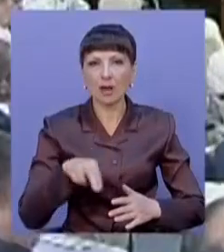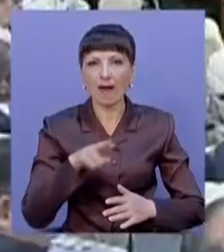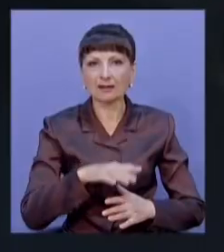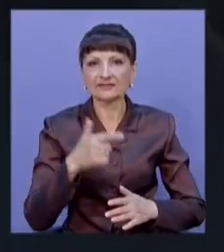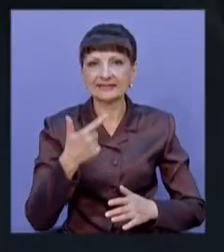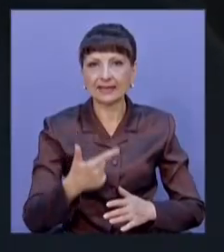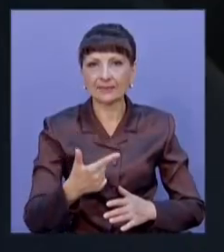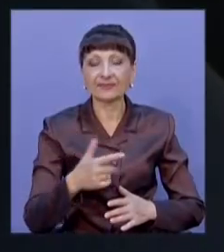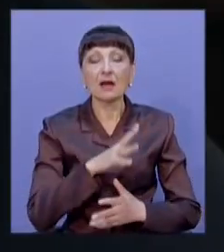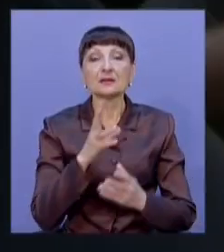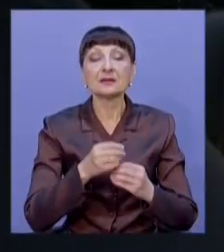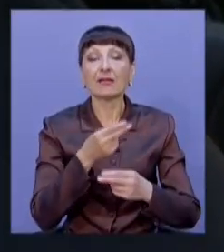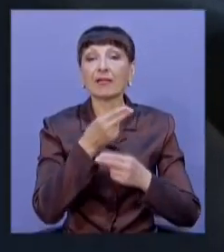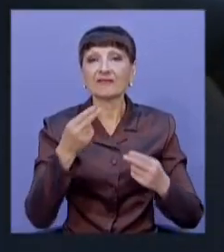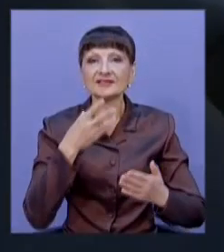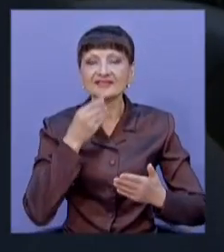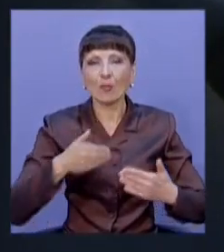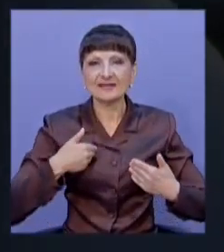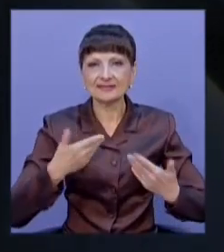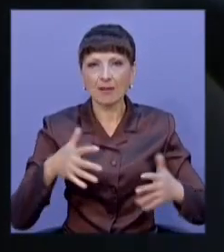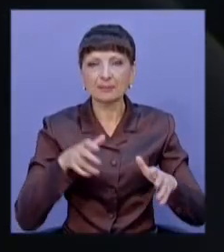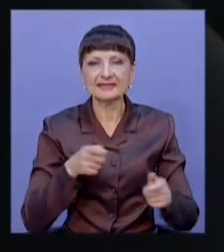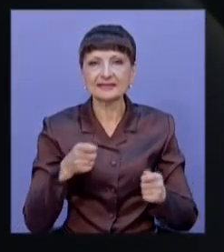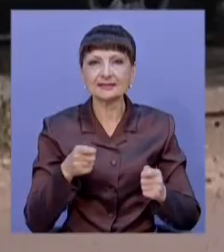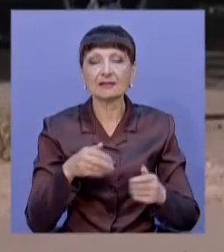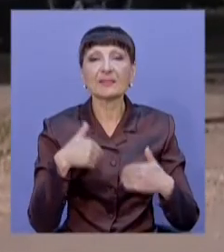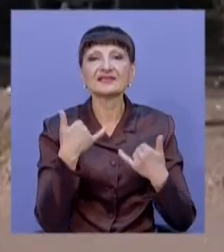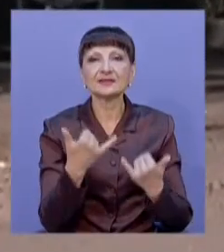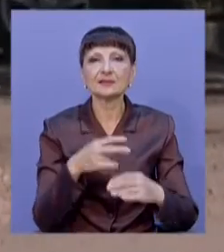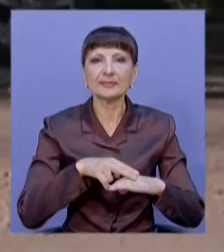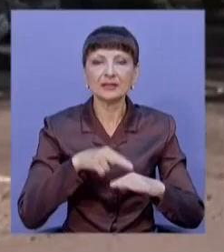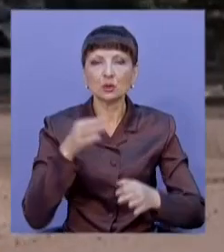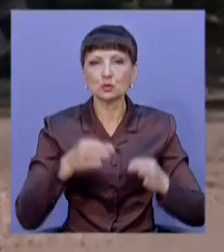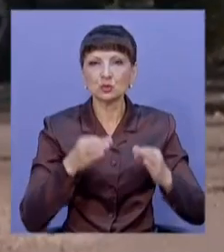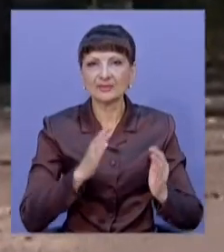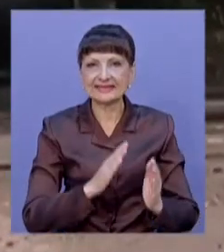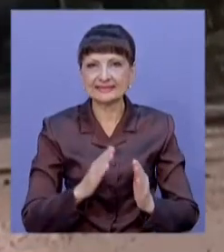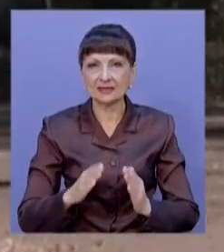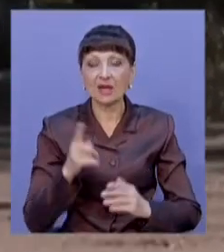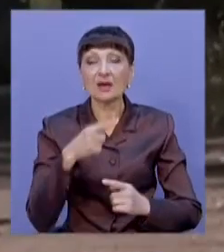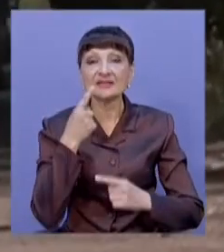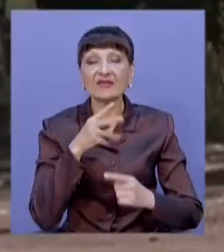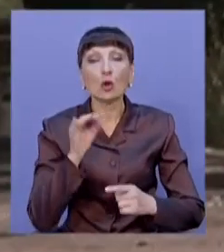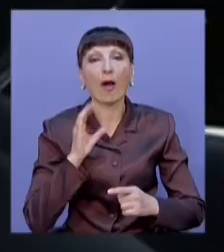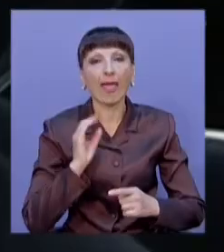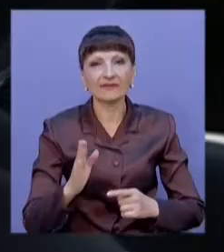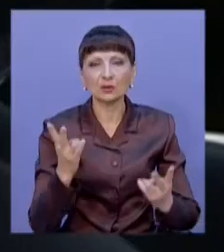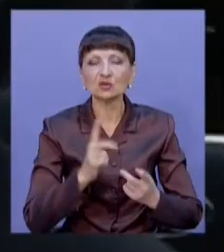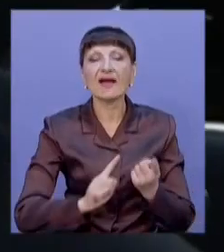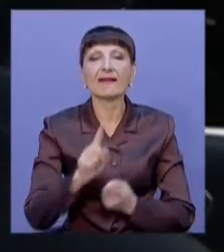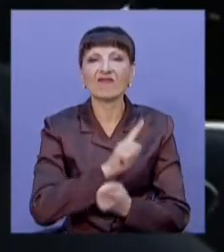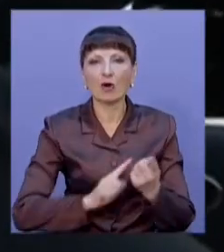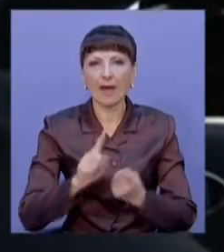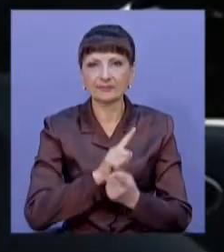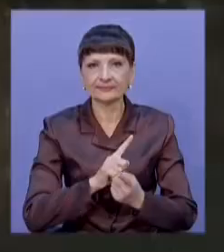тенге. Целую главу своего послания президент посвятил правоохранительной и судебной системам. Их, по словам Токаева, следует